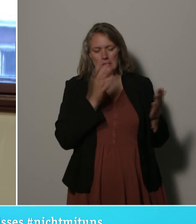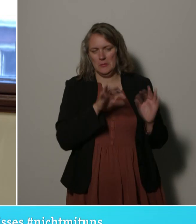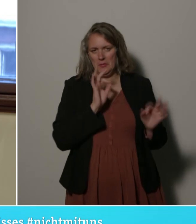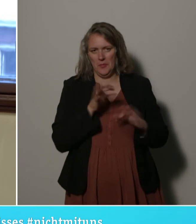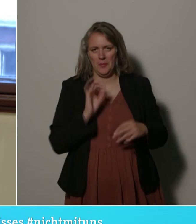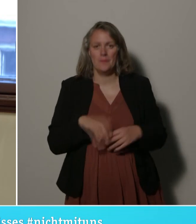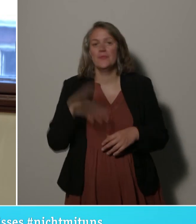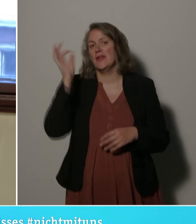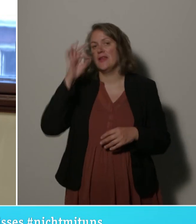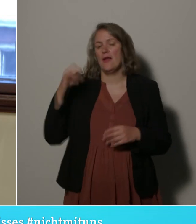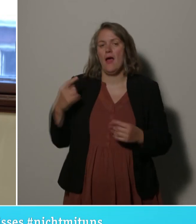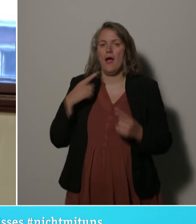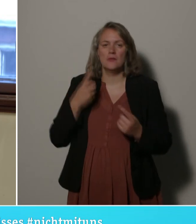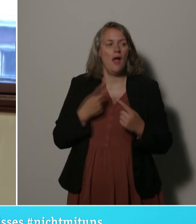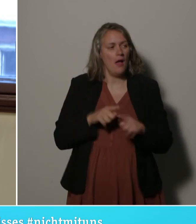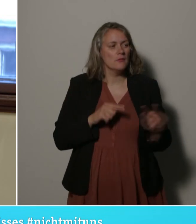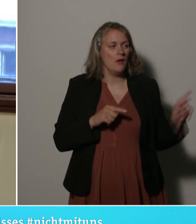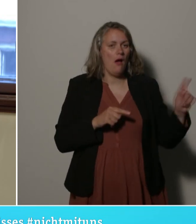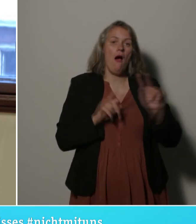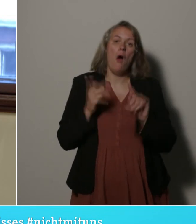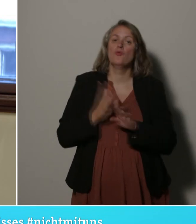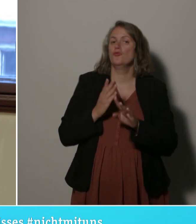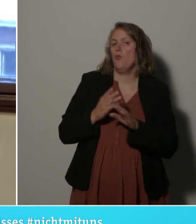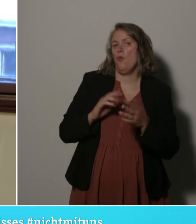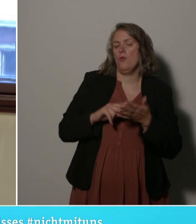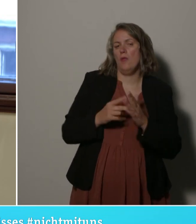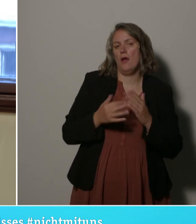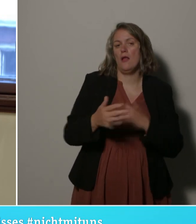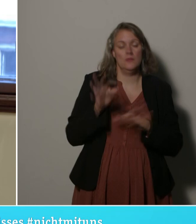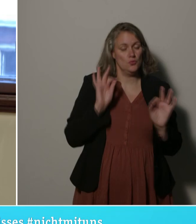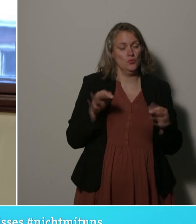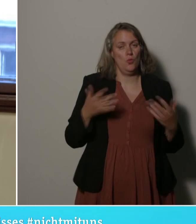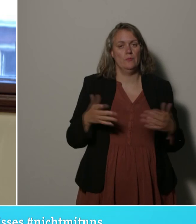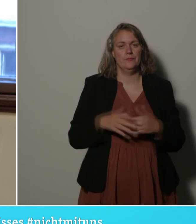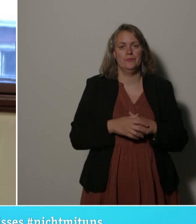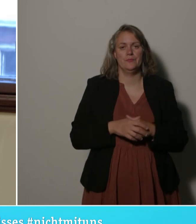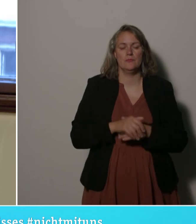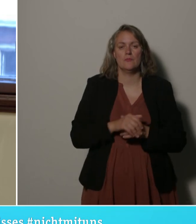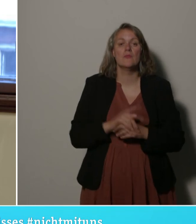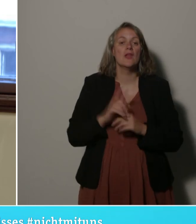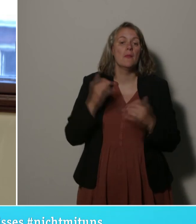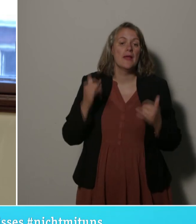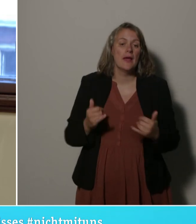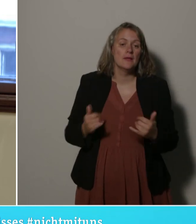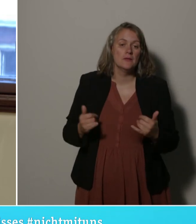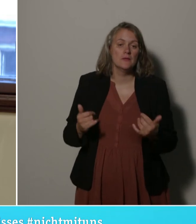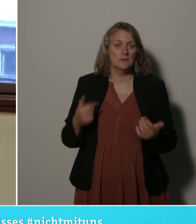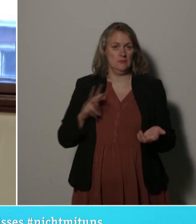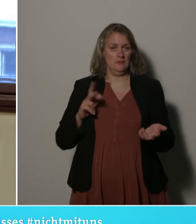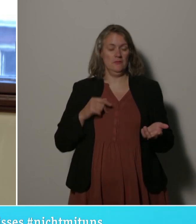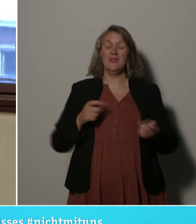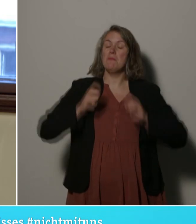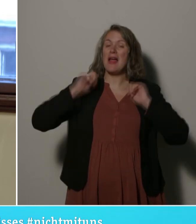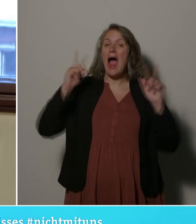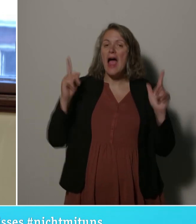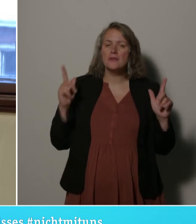heißt, Jena reiht sich ein in zahlreiche andere Städte, und das ist gut so. Allerdings erwarten Sie jetzt von mir keine Begeisterung.